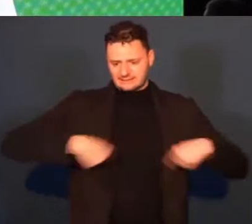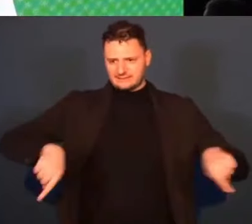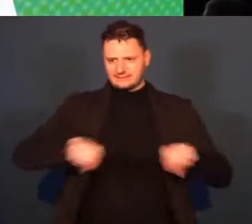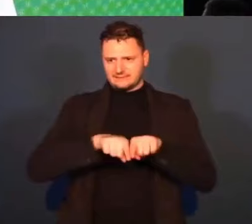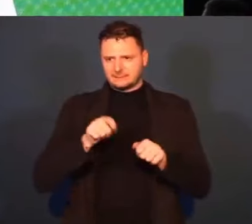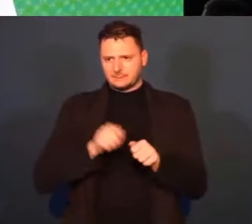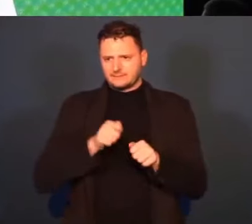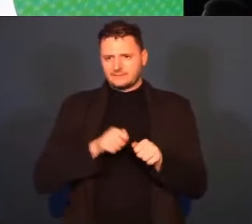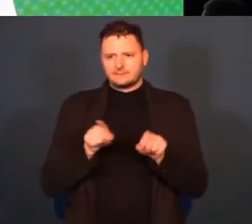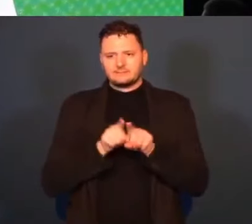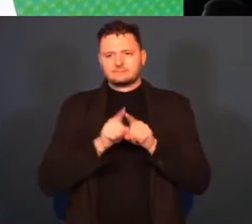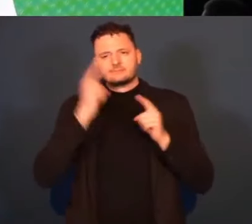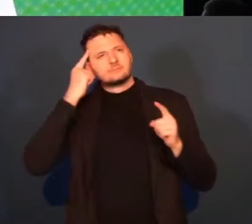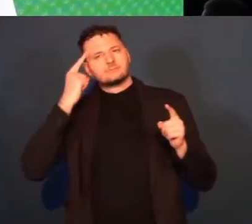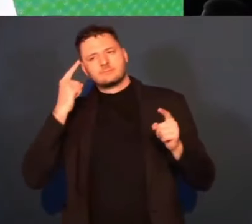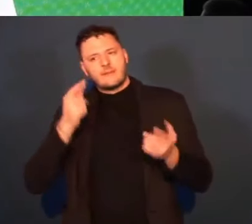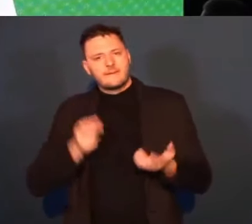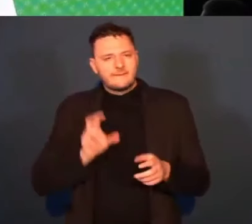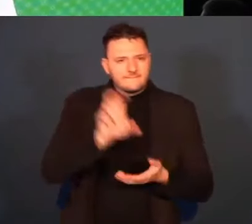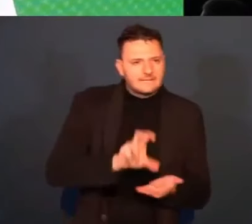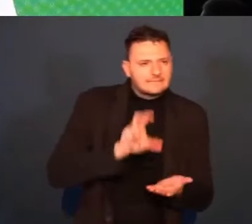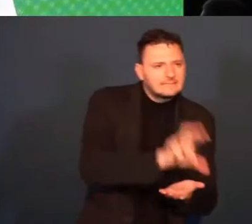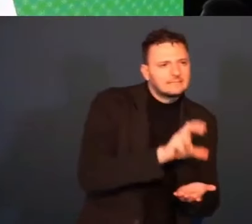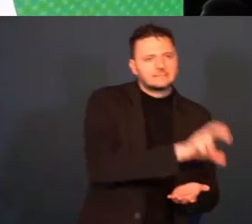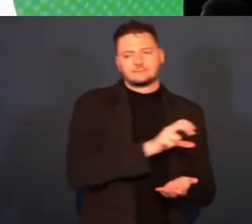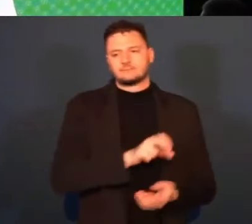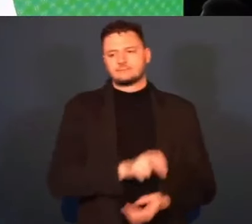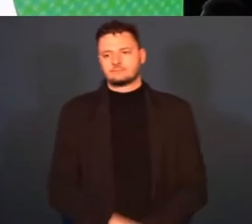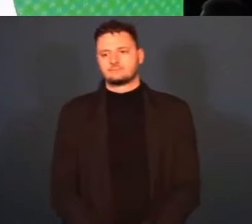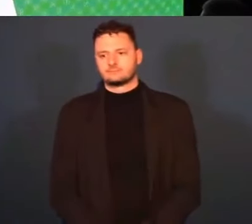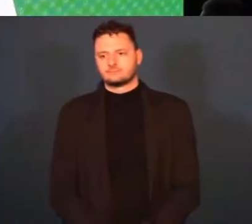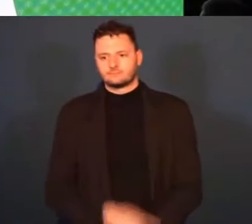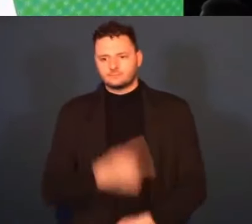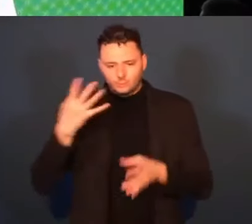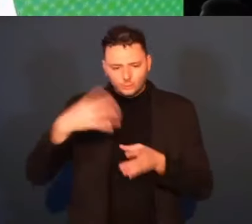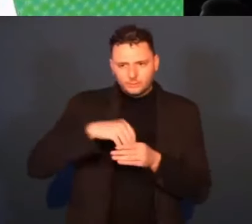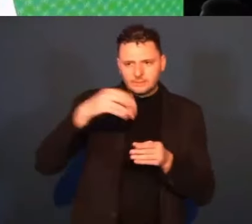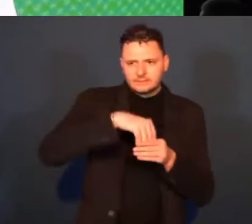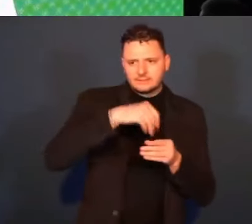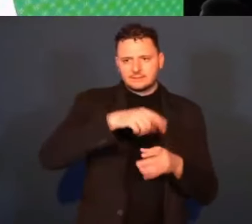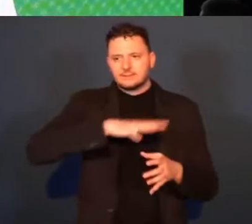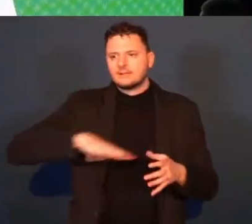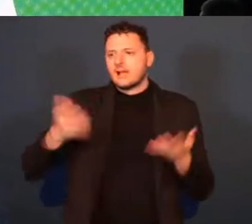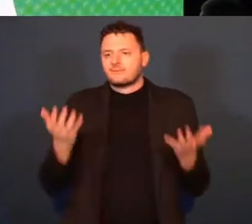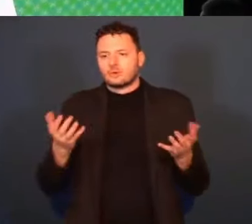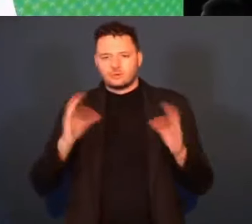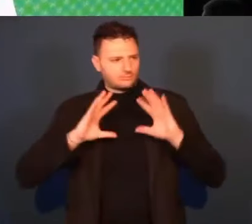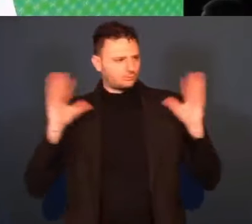в включването, в обществената тъкан на това всички да сме заедно.